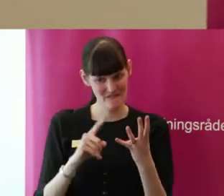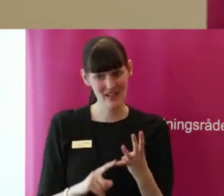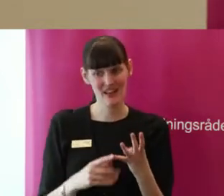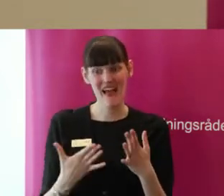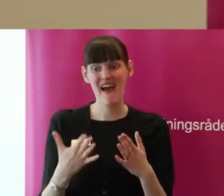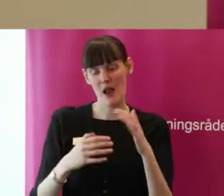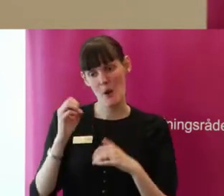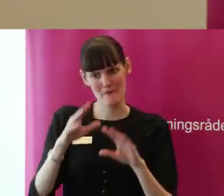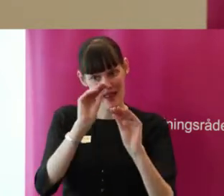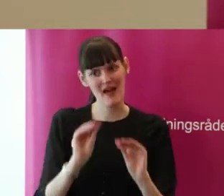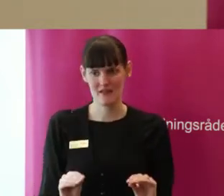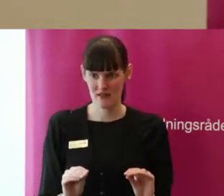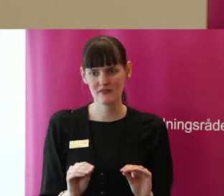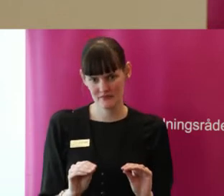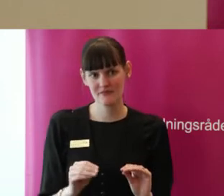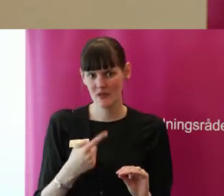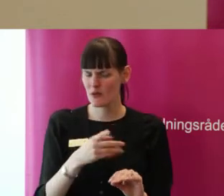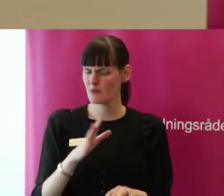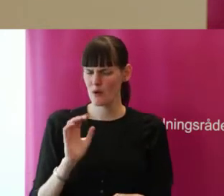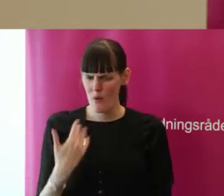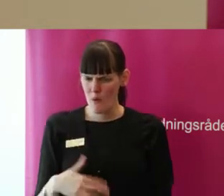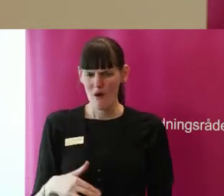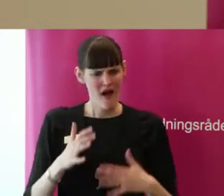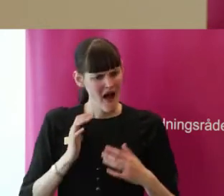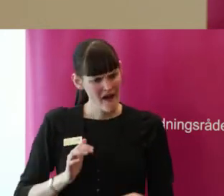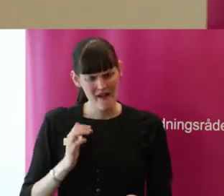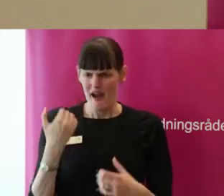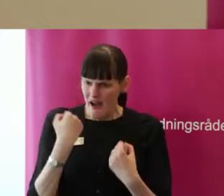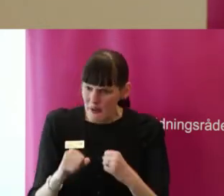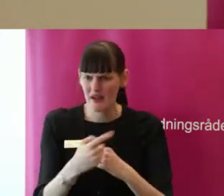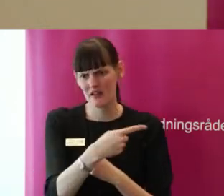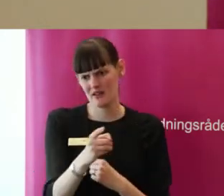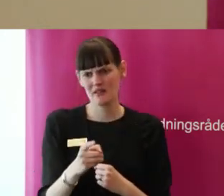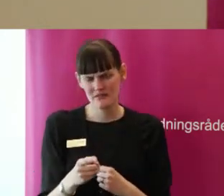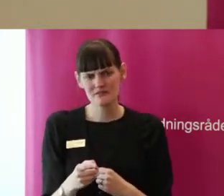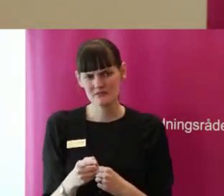lärarna. Alltså det enorma engagemanget som jag har sett bevis på här